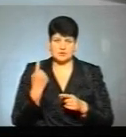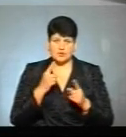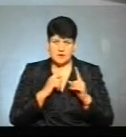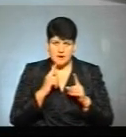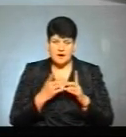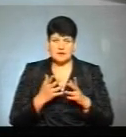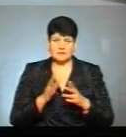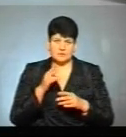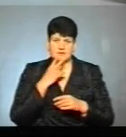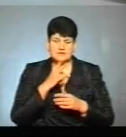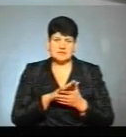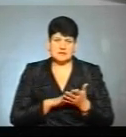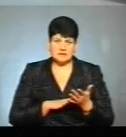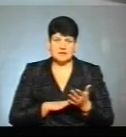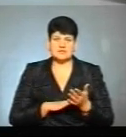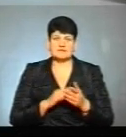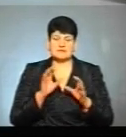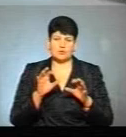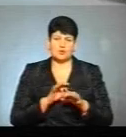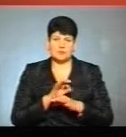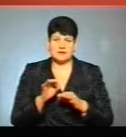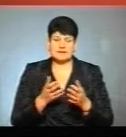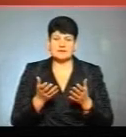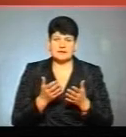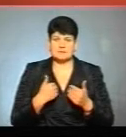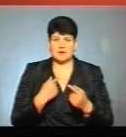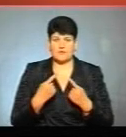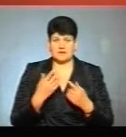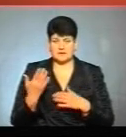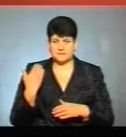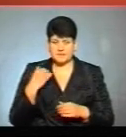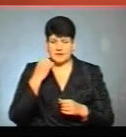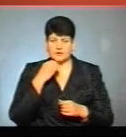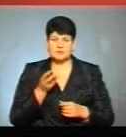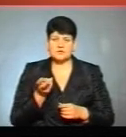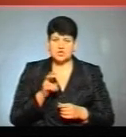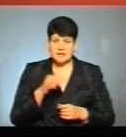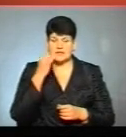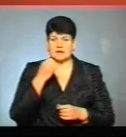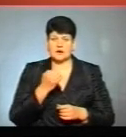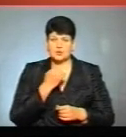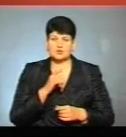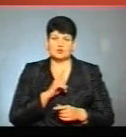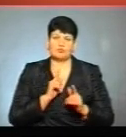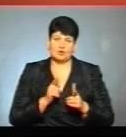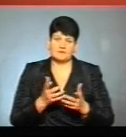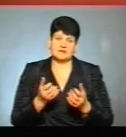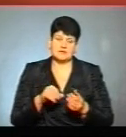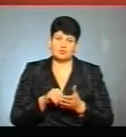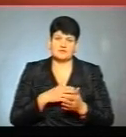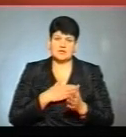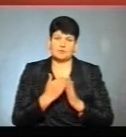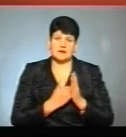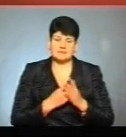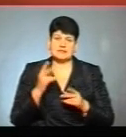як буде рухатися друге читання законопроекту, про який ми говорили. Я вам дякую, що ви прийшли, дякую, що погодилися взяти участь у нашій